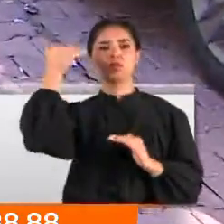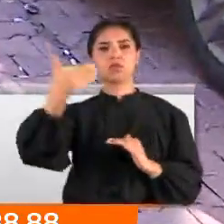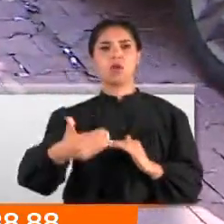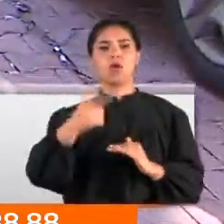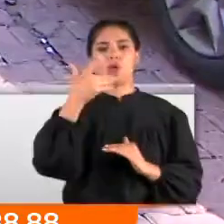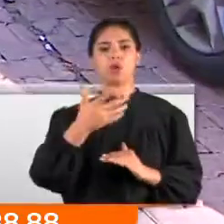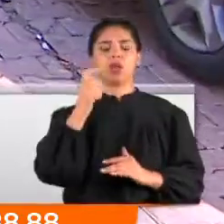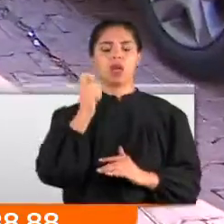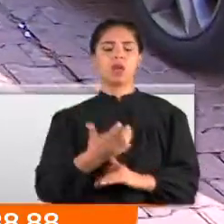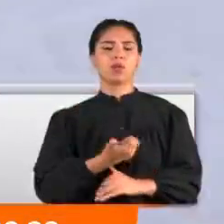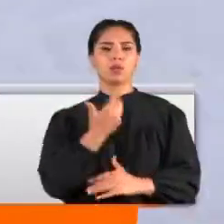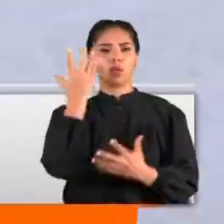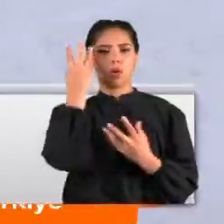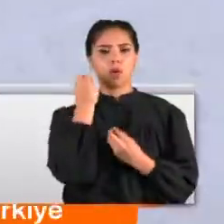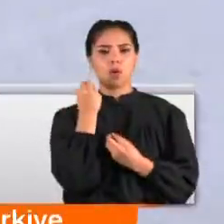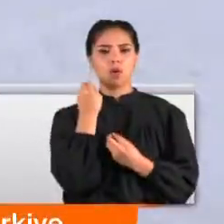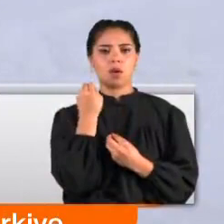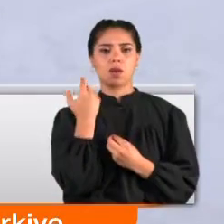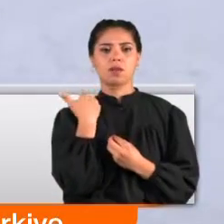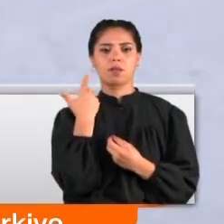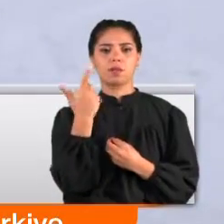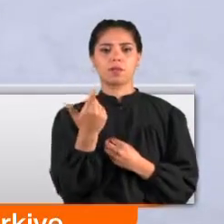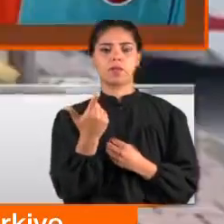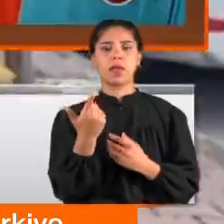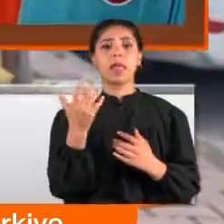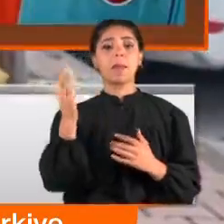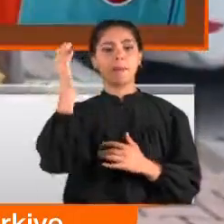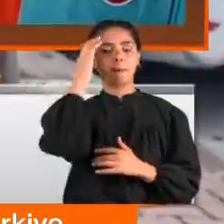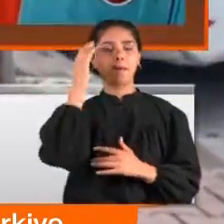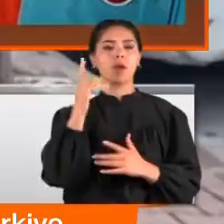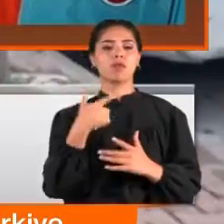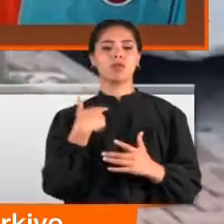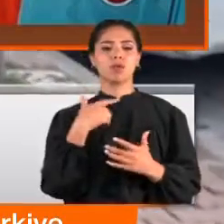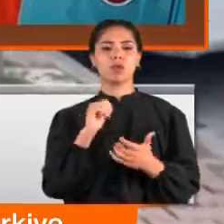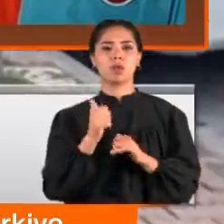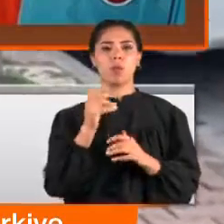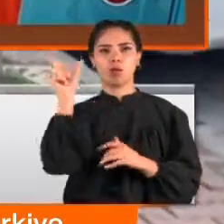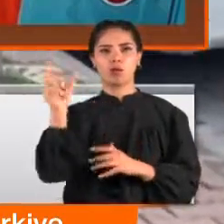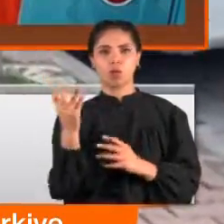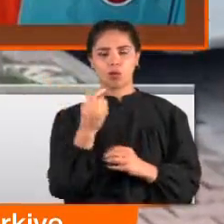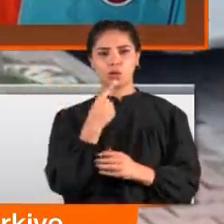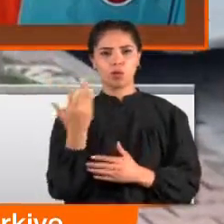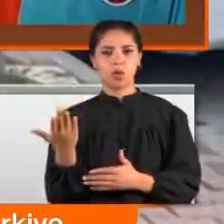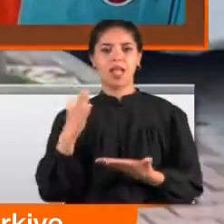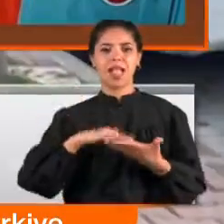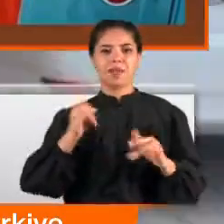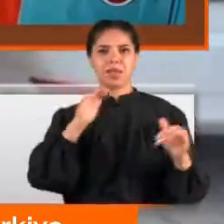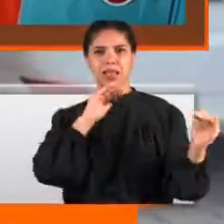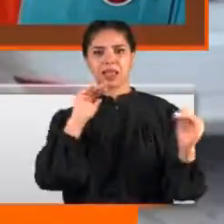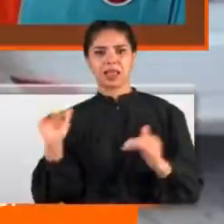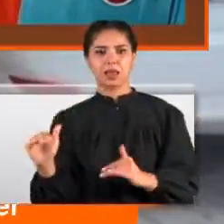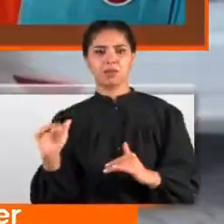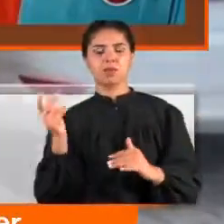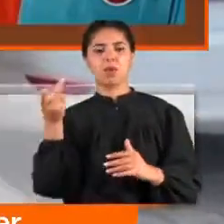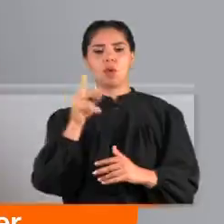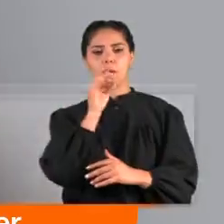o acı gerçeği öğrendiler. En temel kayak hareketlerinden birini göstereceğiz. Milli sporcu olduğunu söylediler. Yani arkadaşlar eğlenmeye geldiğini, ölüm